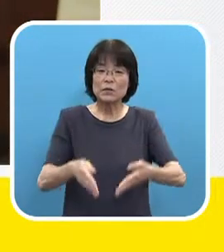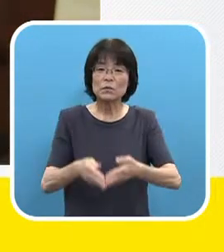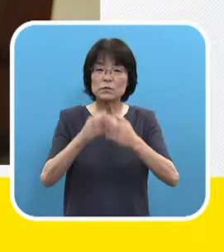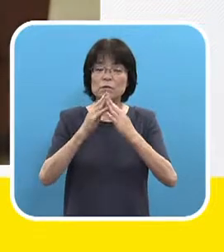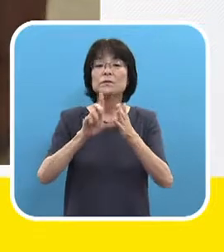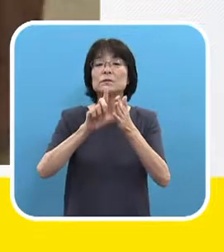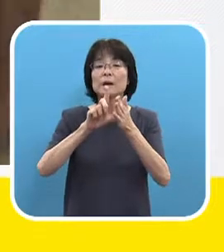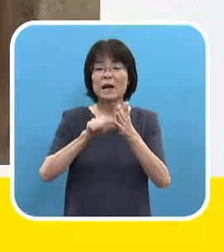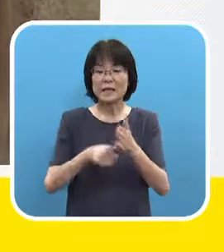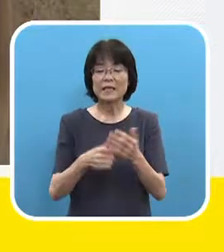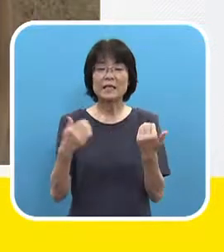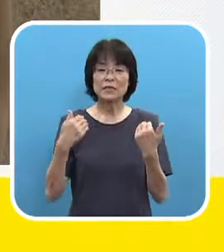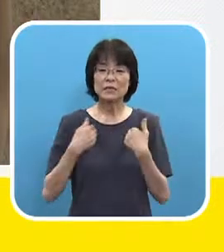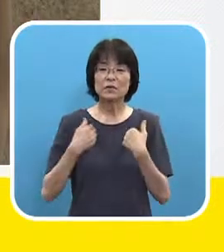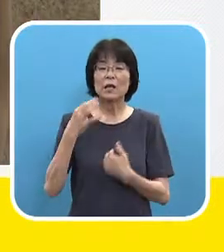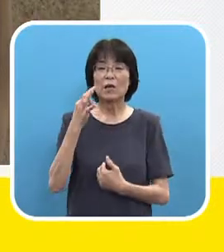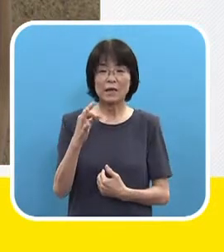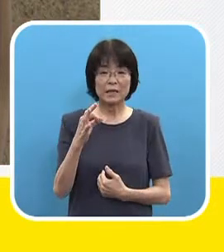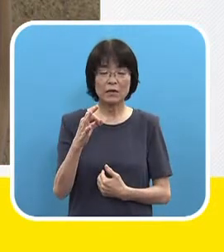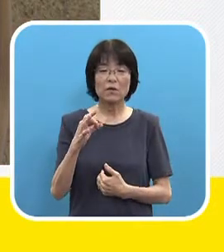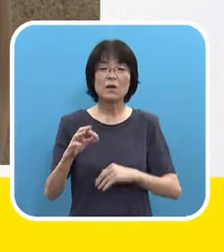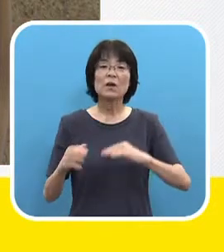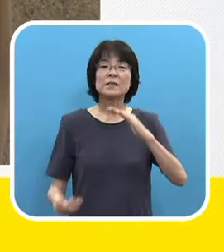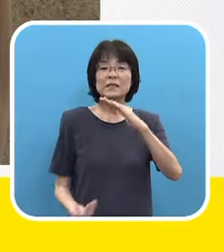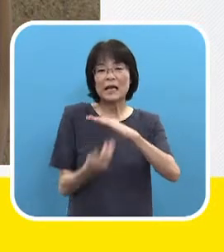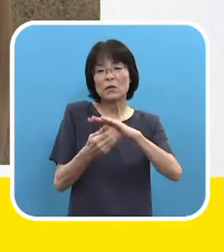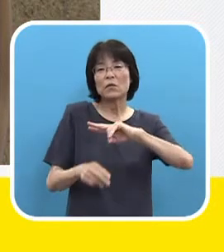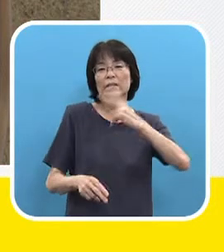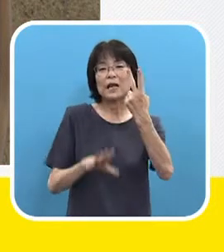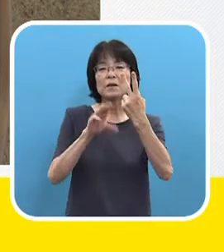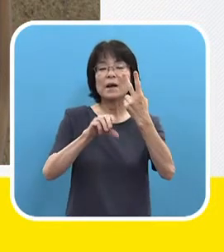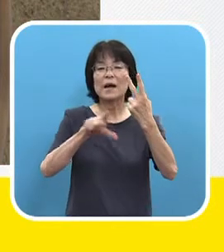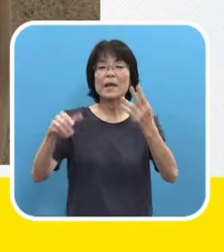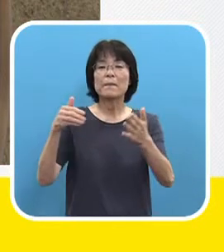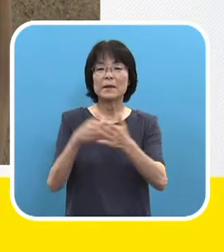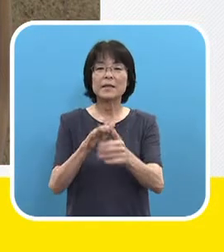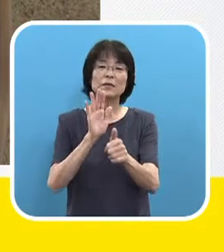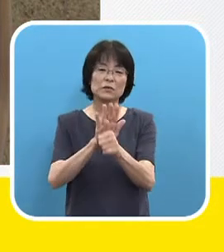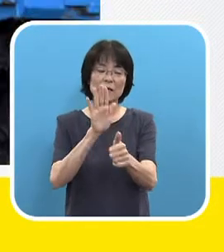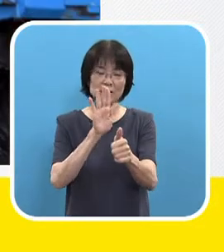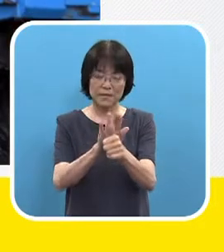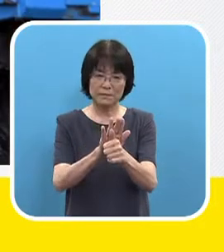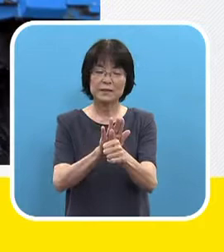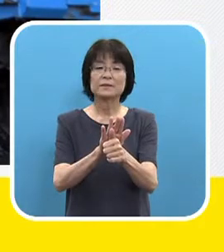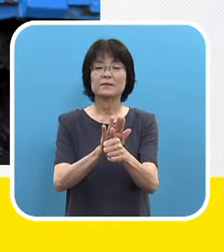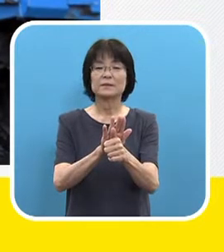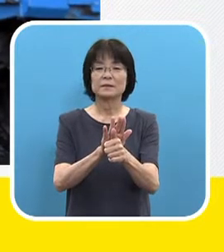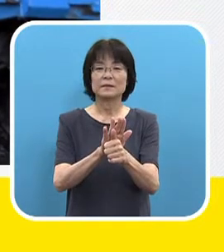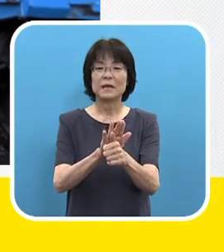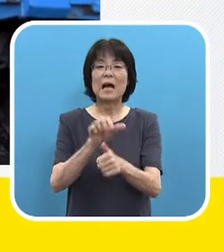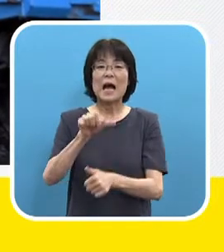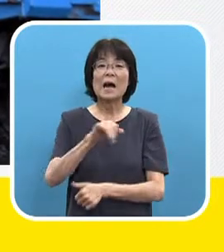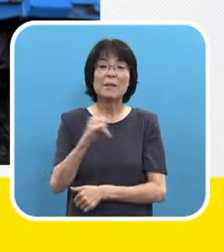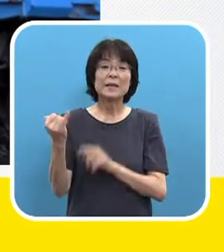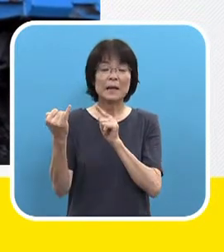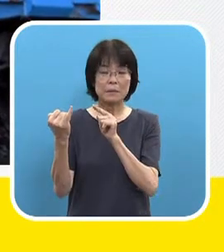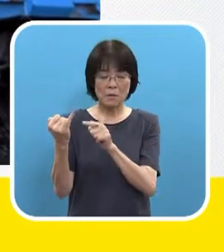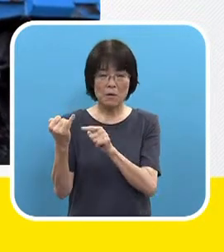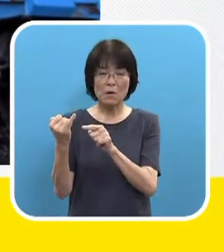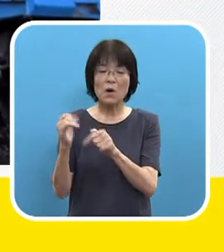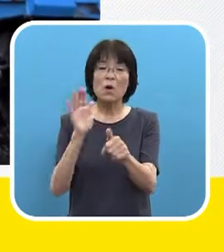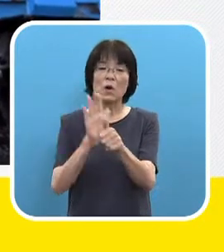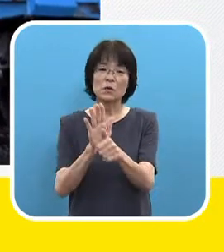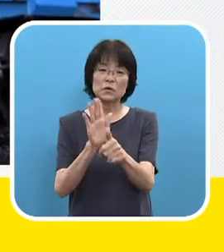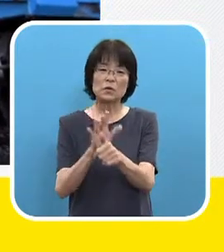する場合、必要な経費の一部を最大200万円まで助成しているんですよ。阿部さんもこ